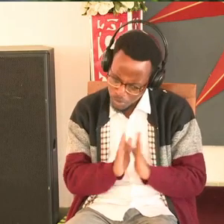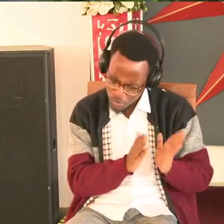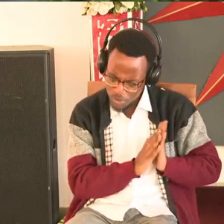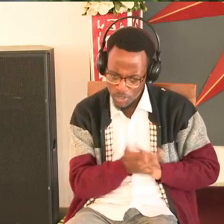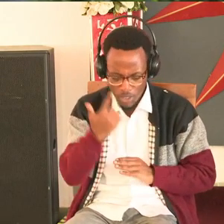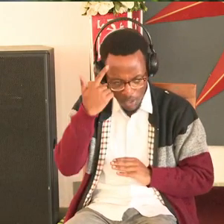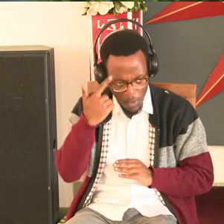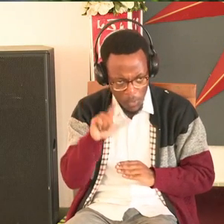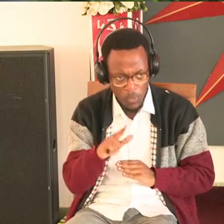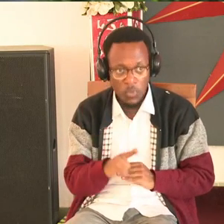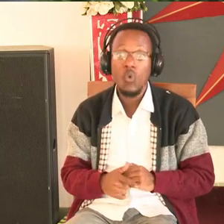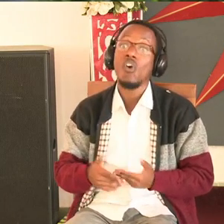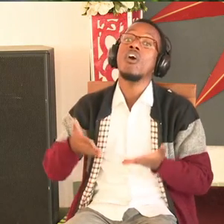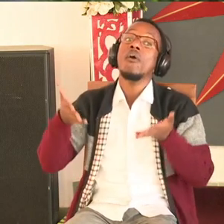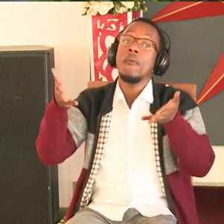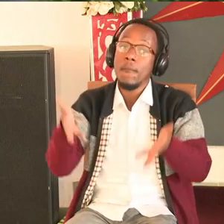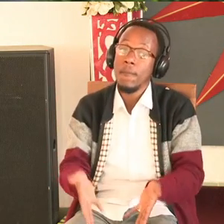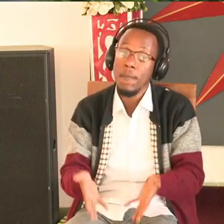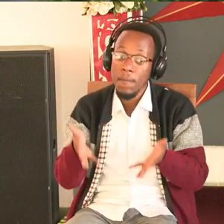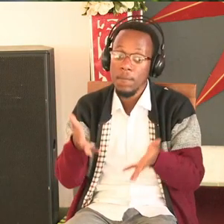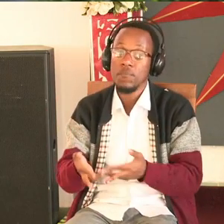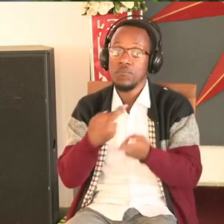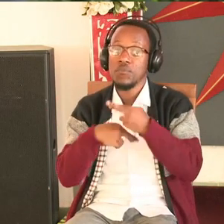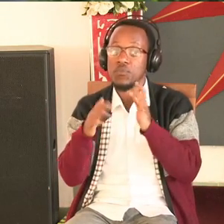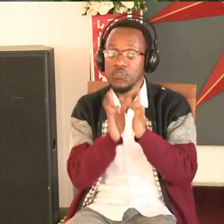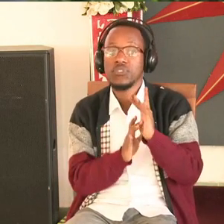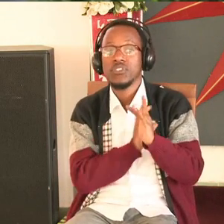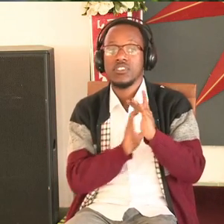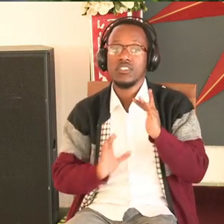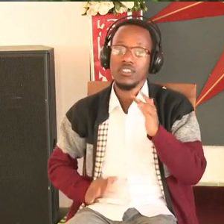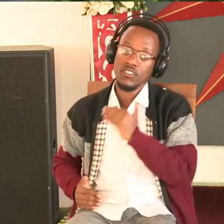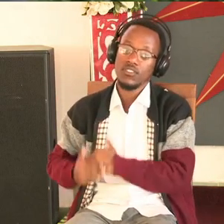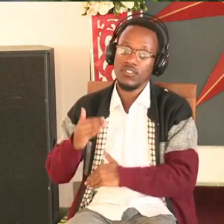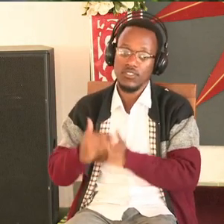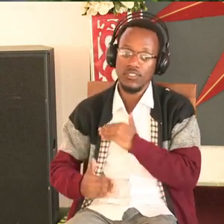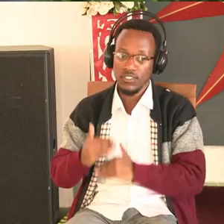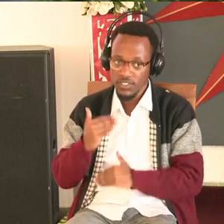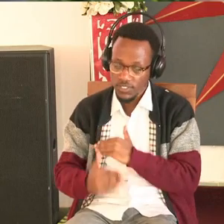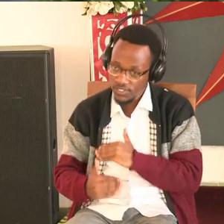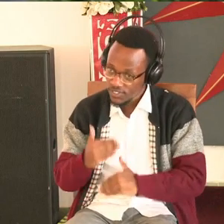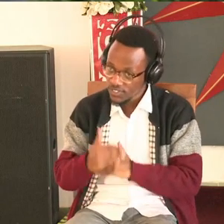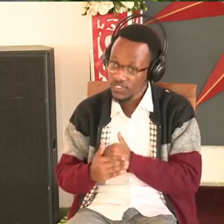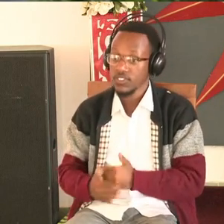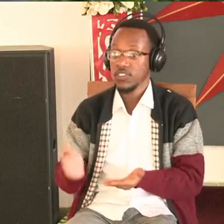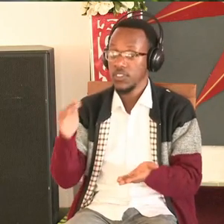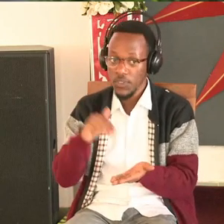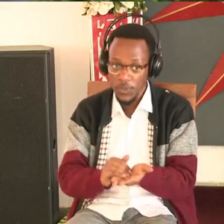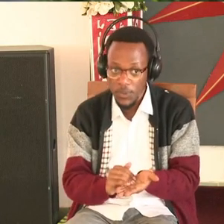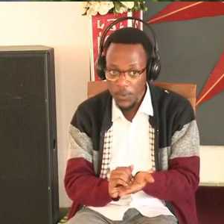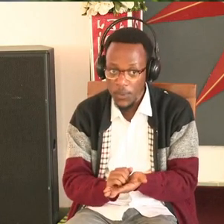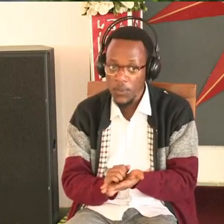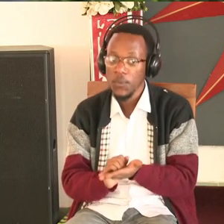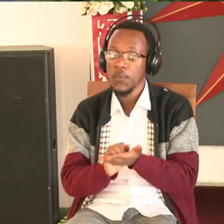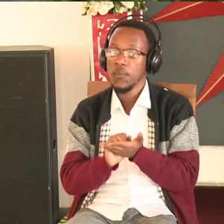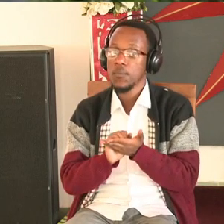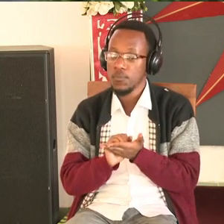duhari kuri kwa kugaruka k'umwami wacu kutwegereye kandi rwose